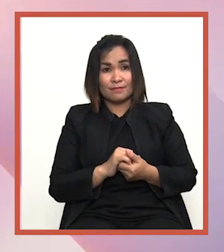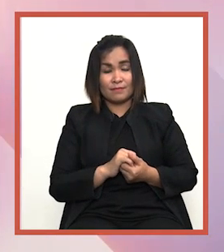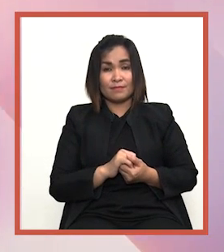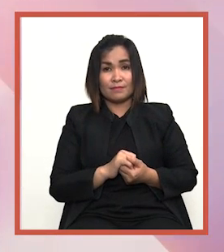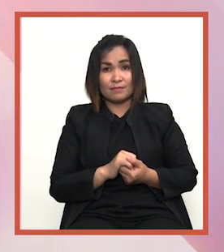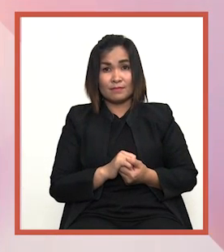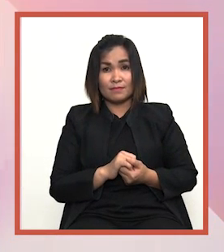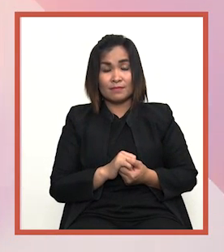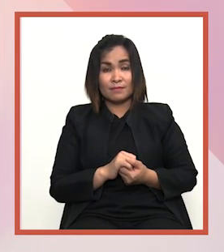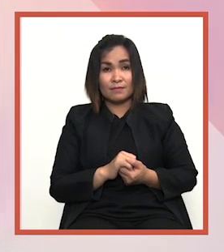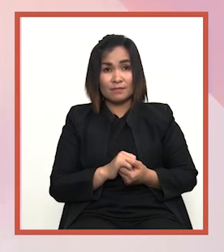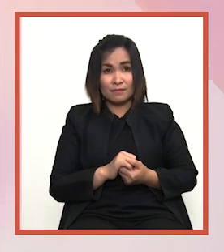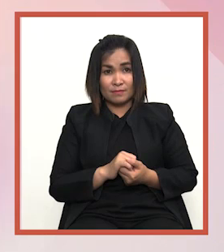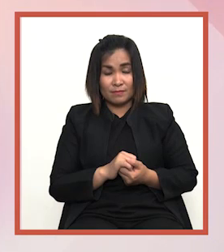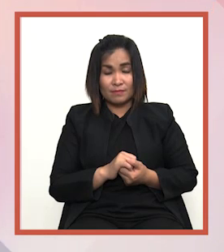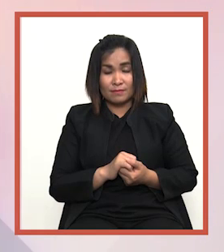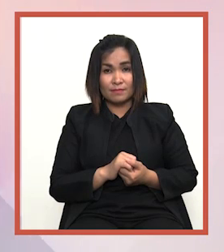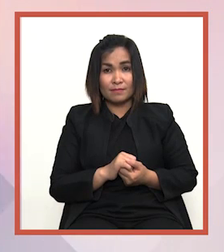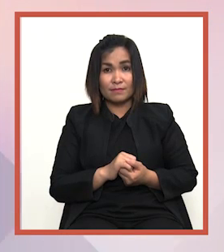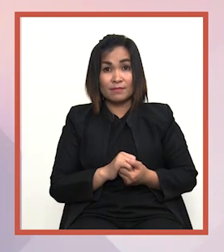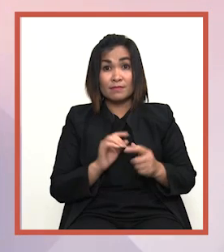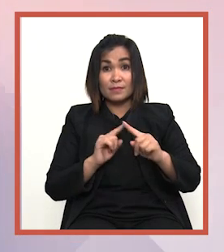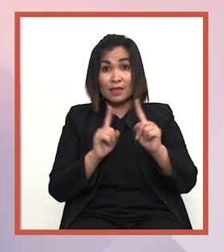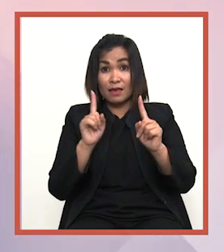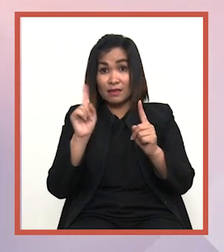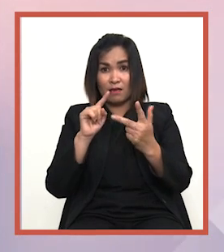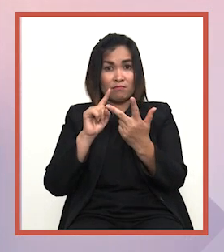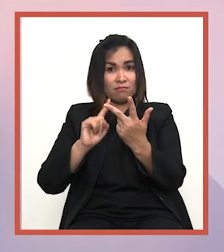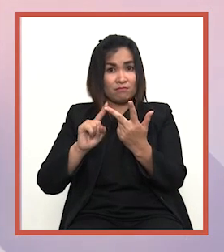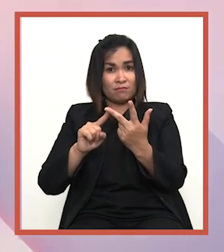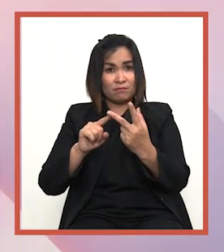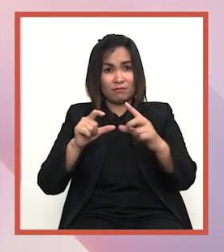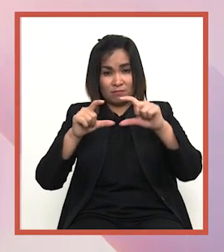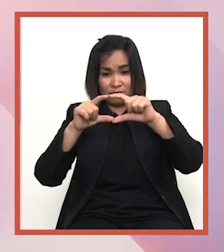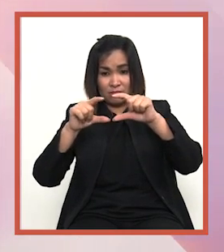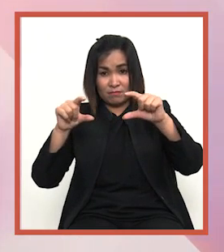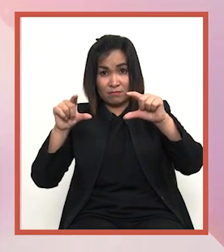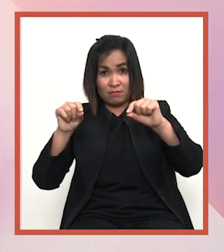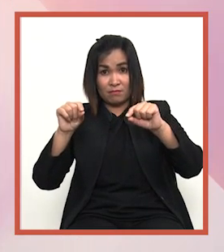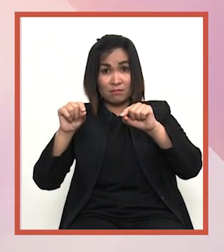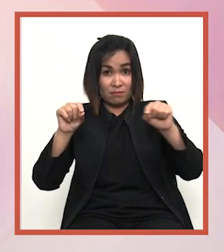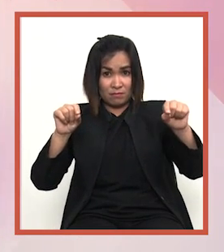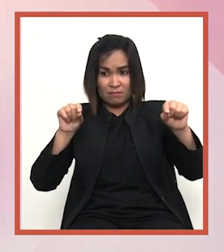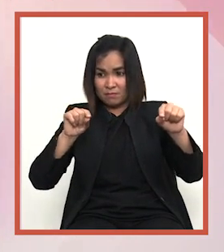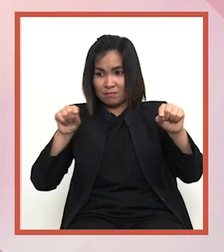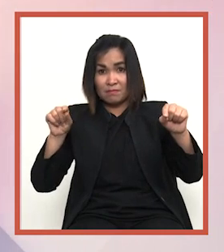นะจะเหมือนกันนะครับนะแตกต่างกันแค่แบบงานติดตั้งนะครับที่ตัดขีดนะครับด้านขวาออ